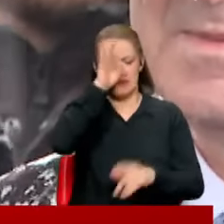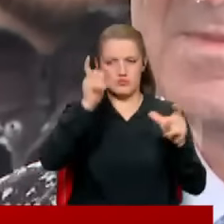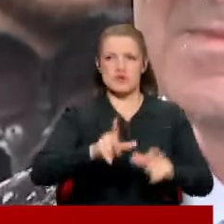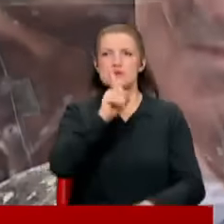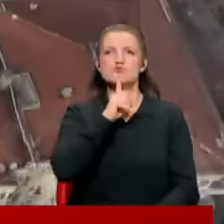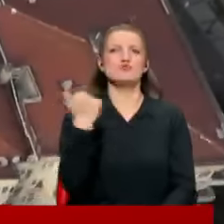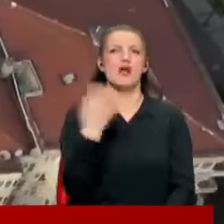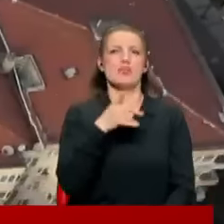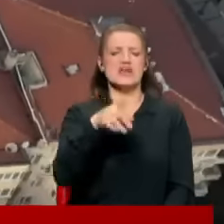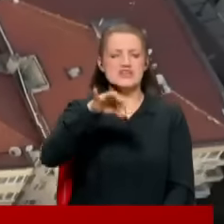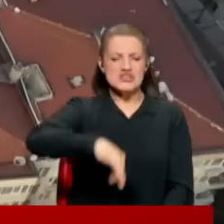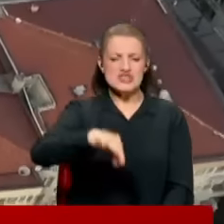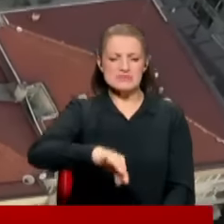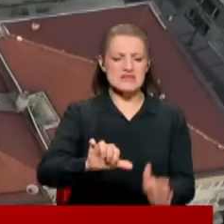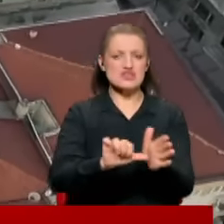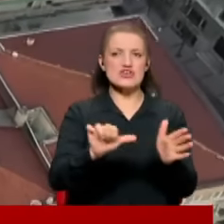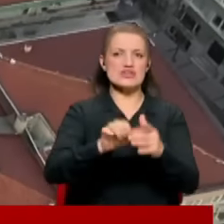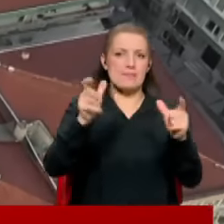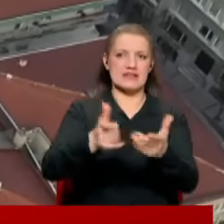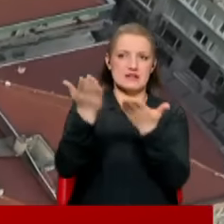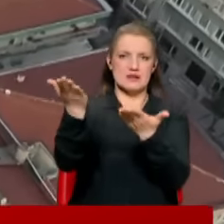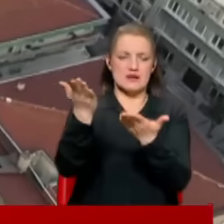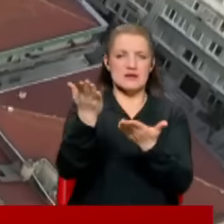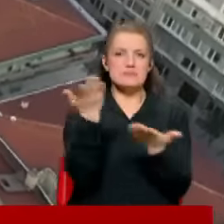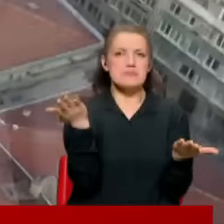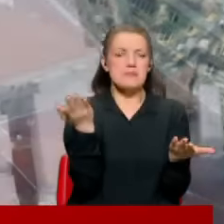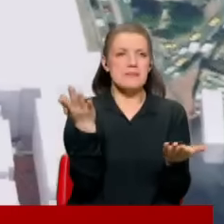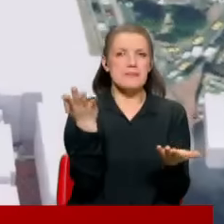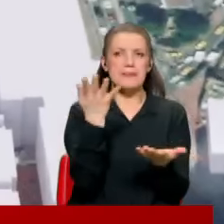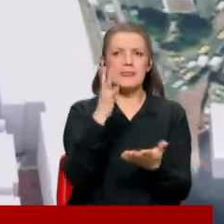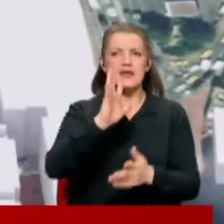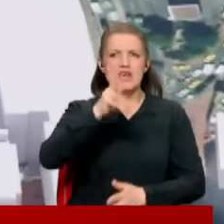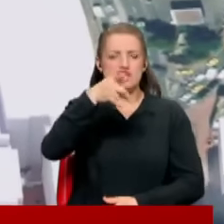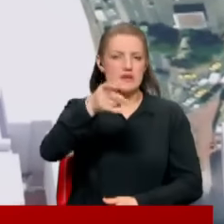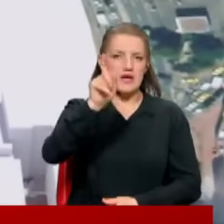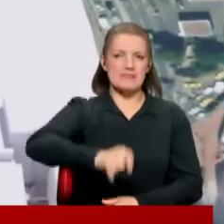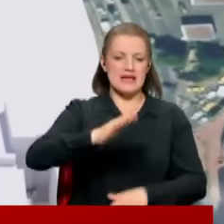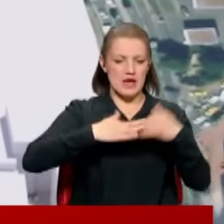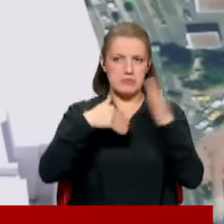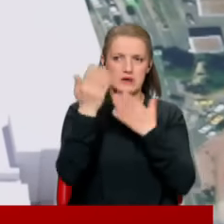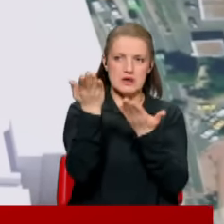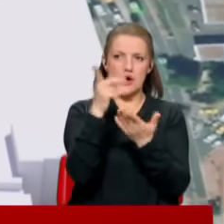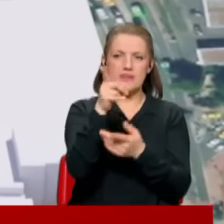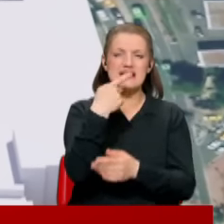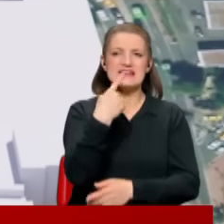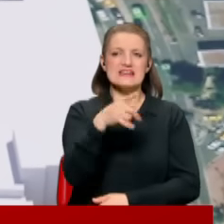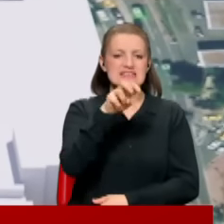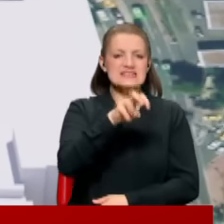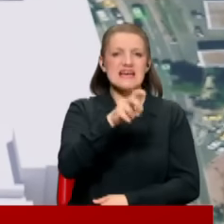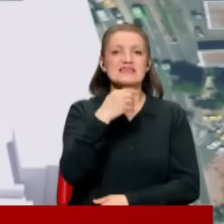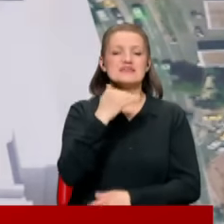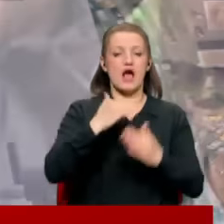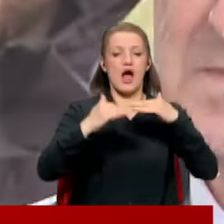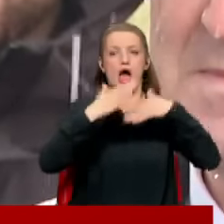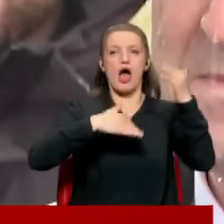100 tane sayarım. Daha şimdi Şişli'nin meydanında kaşla göz arasında geçirdikleri yapılar. Ya o nedir ya? Ya biz orada 8 kat olmaz dedik.